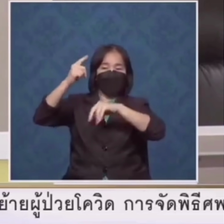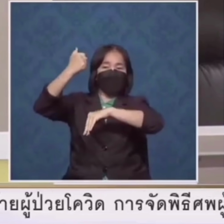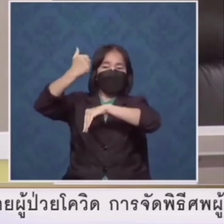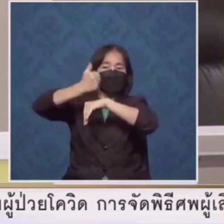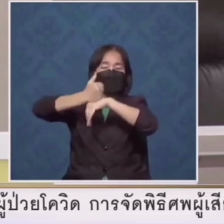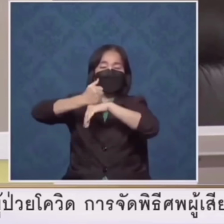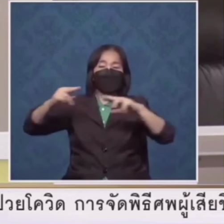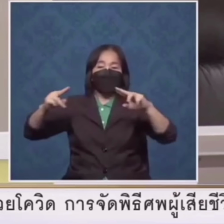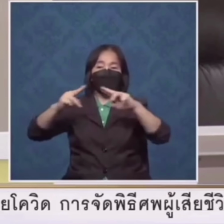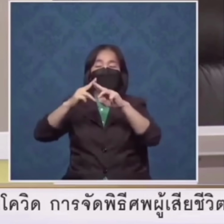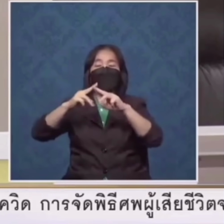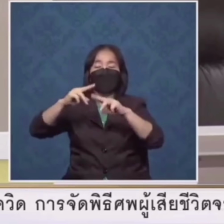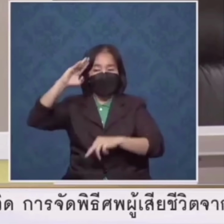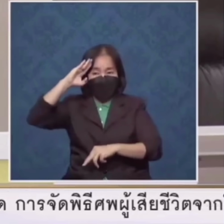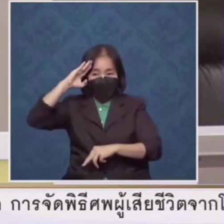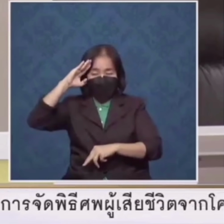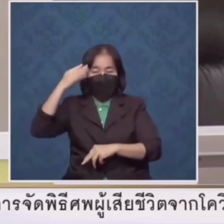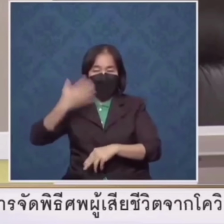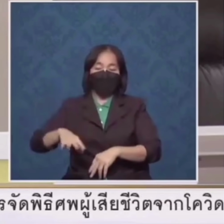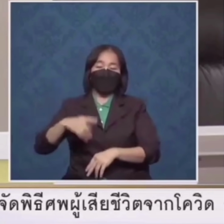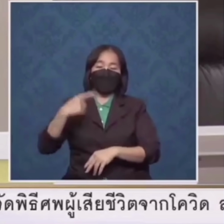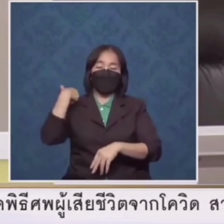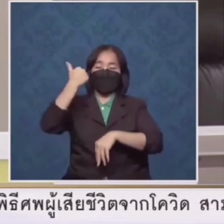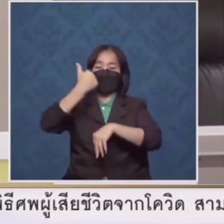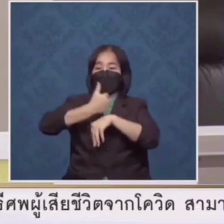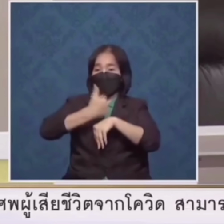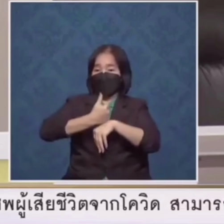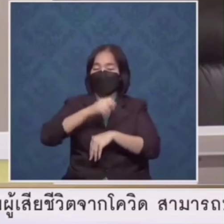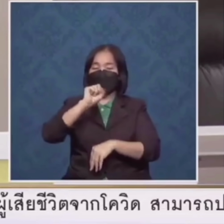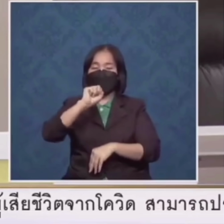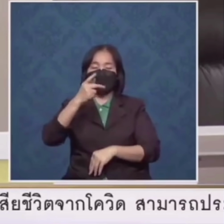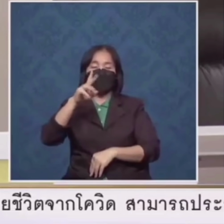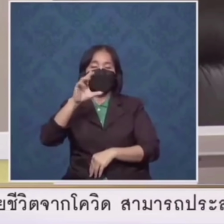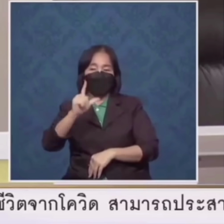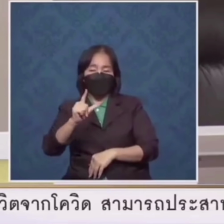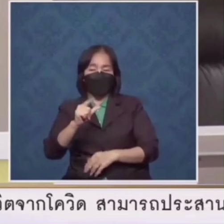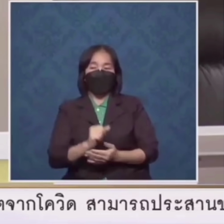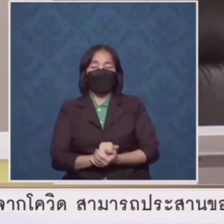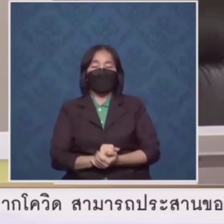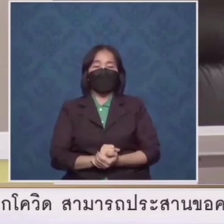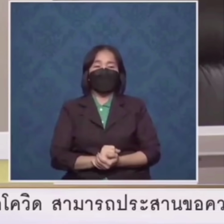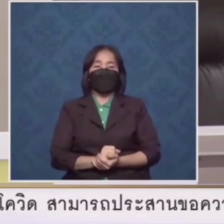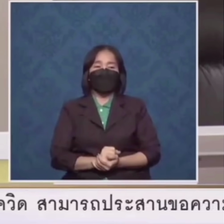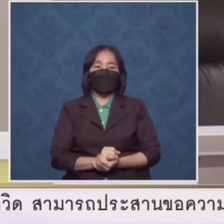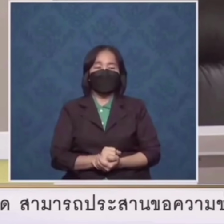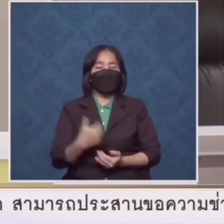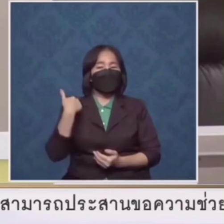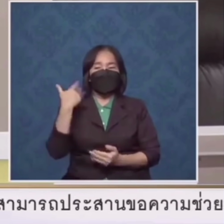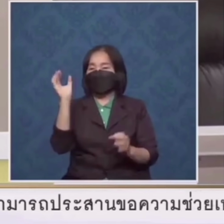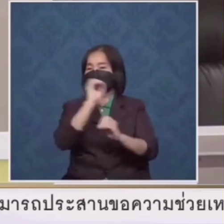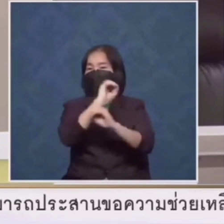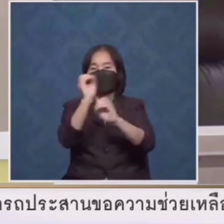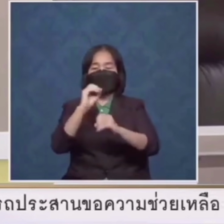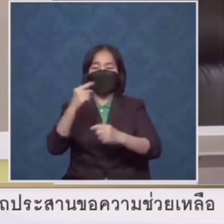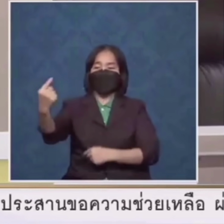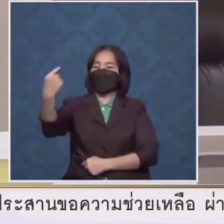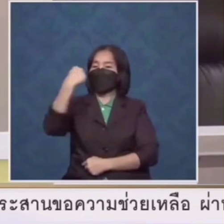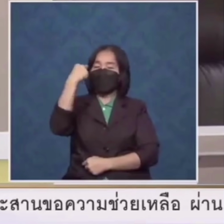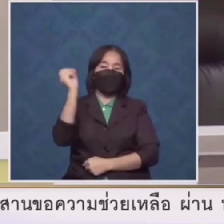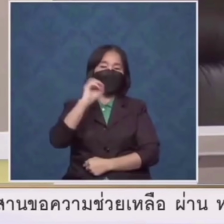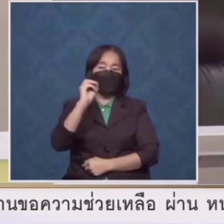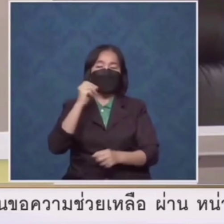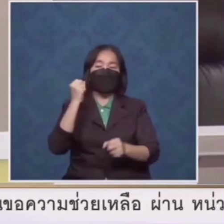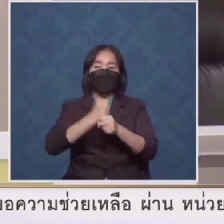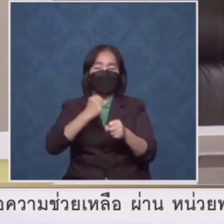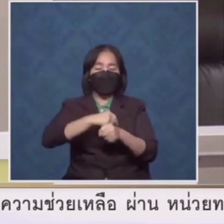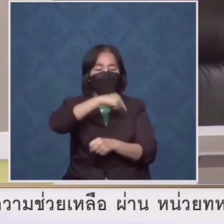หรือในฐานะที่ท่านเป็นผู้ในการรักษาความมั่นคงภายในราชอาณาจักรท่านไม่เคยมีนโยบายที่จะสั่งการให้หน่วยใ